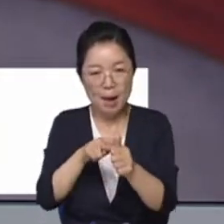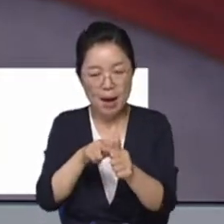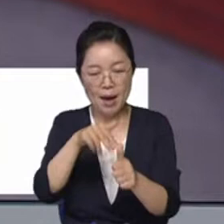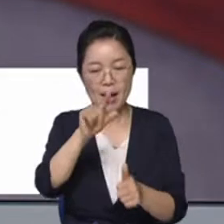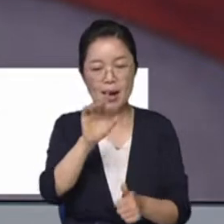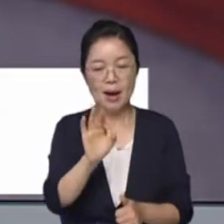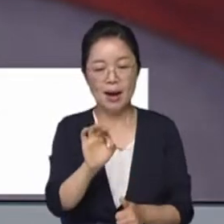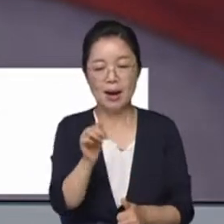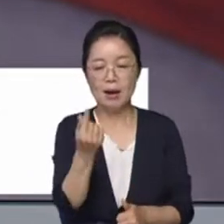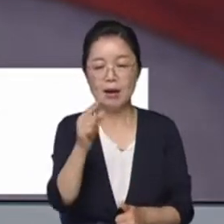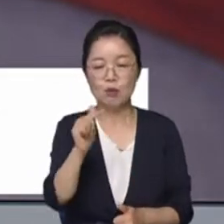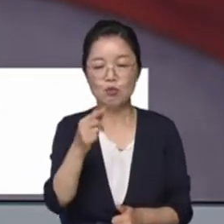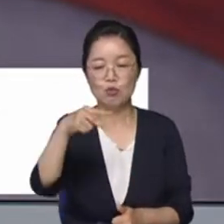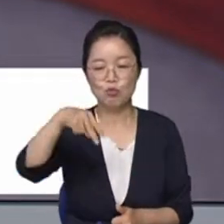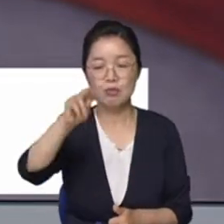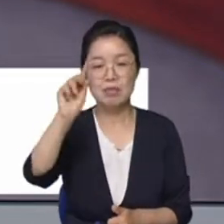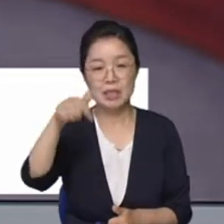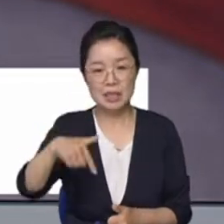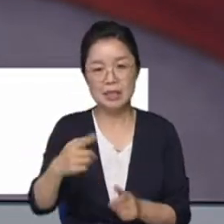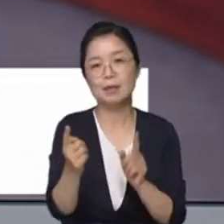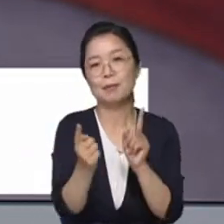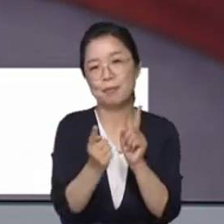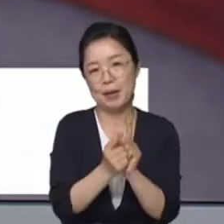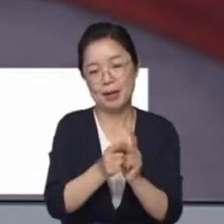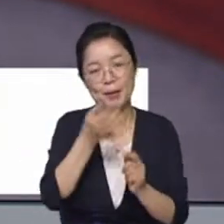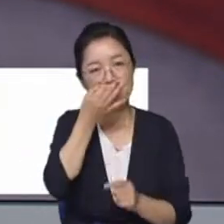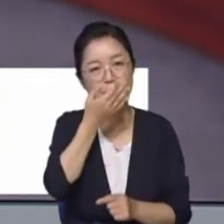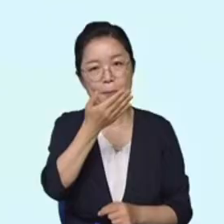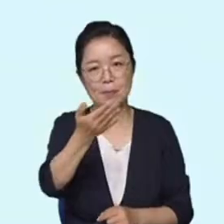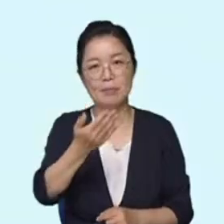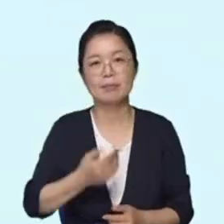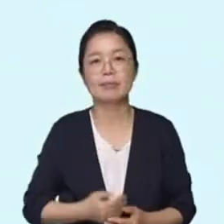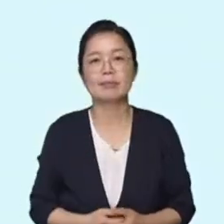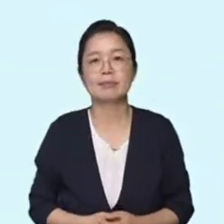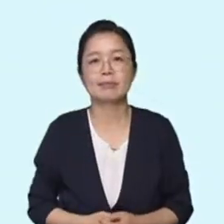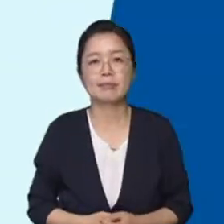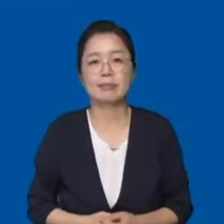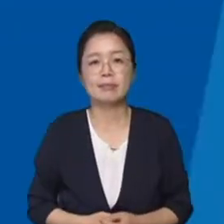강훈식 의원을 스튜디오에서 이현길 기자가 만나봤습니다.